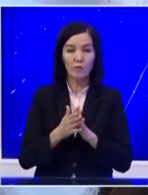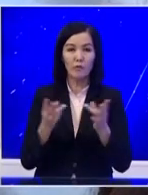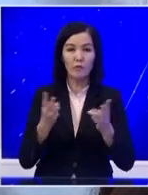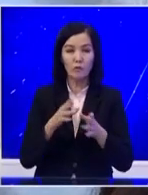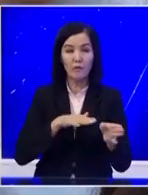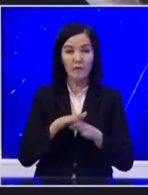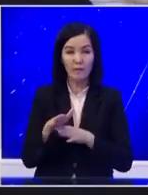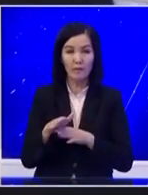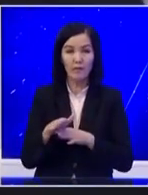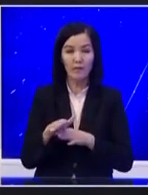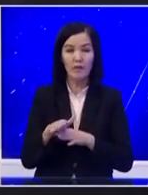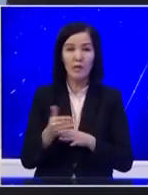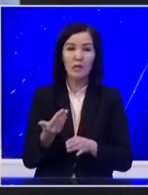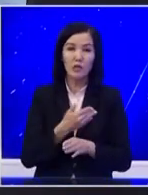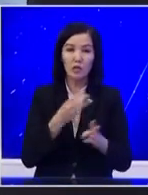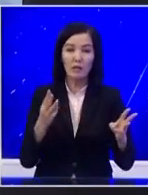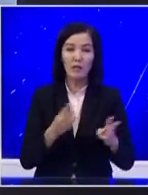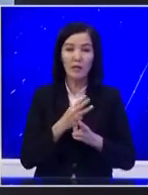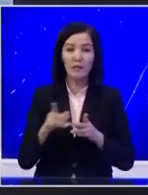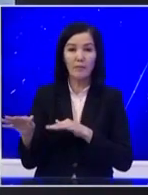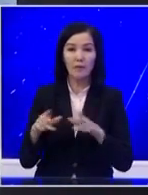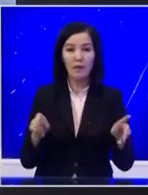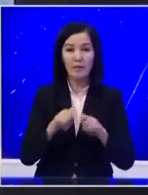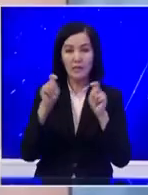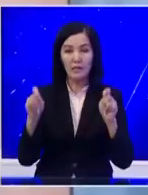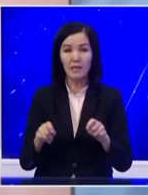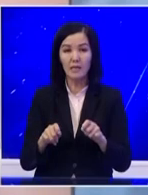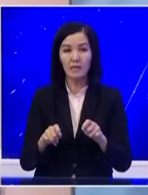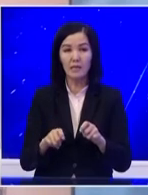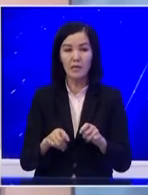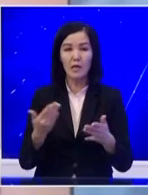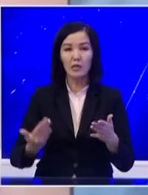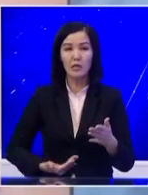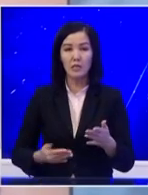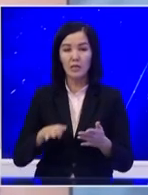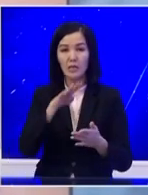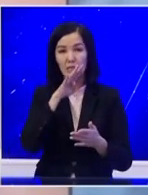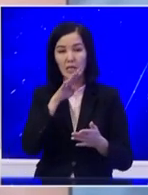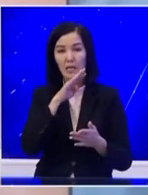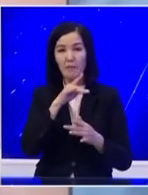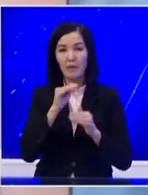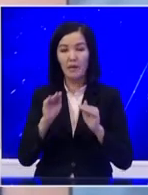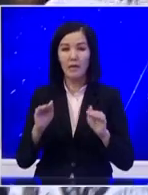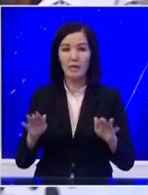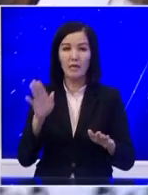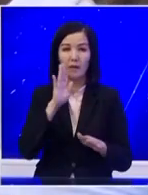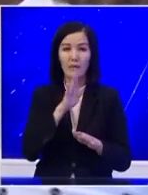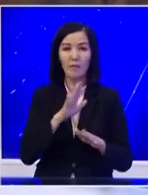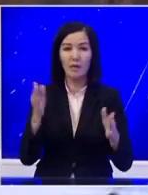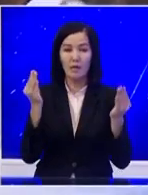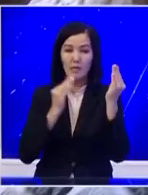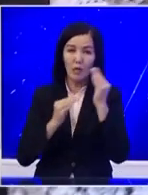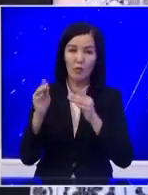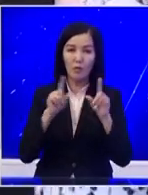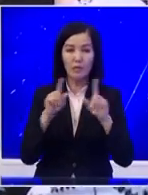желание заниматься предпринимательской деятельностью. Это стремление воплотила в жизнь жительница города Текели, многодетная мать. Она открыла небольшой салон